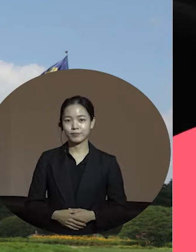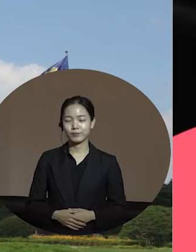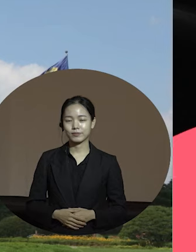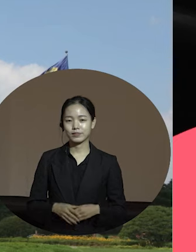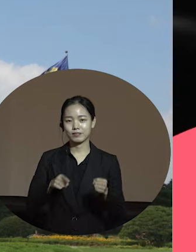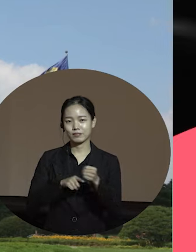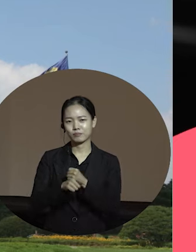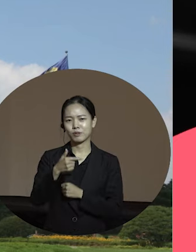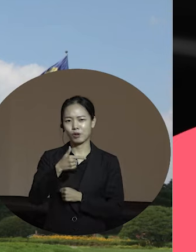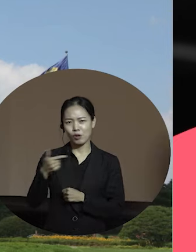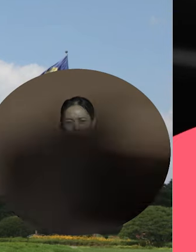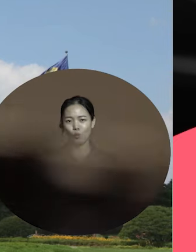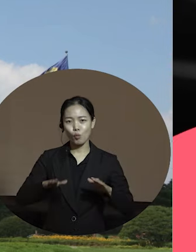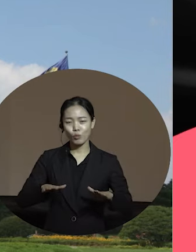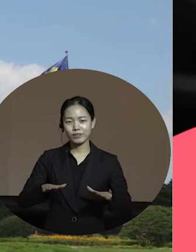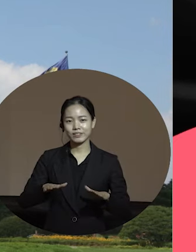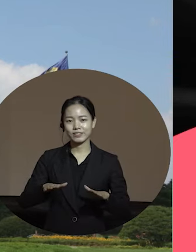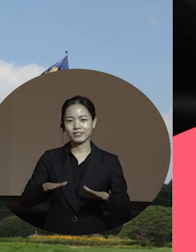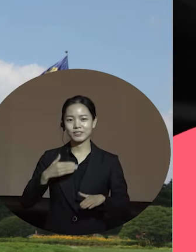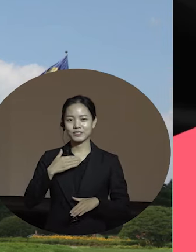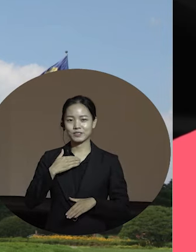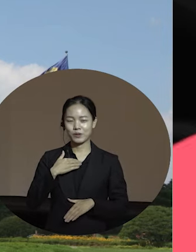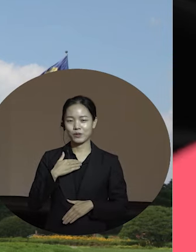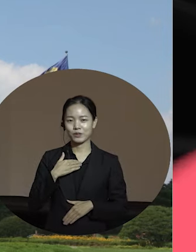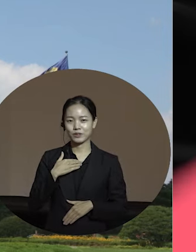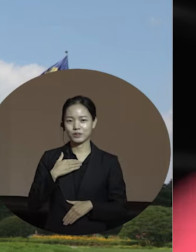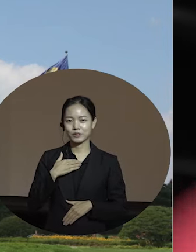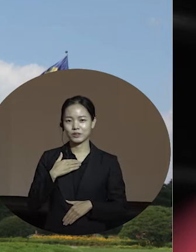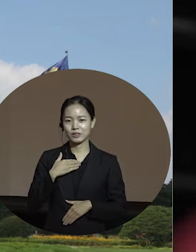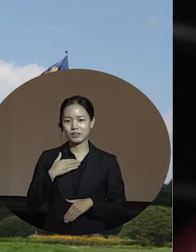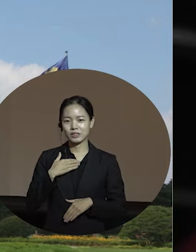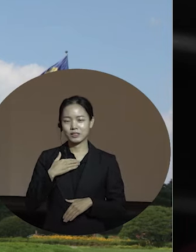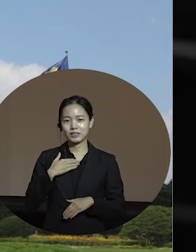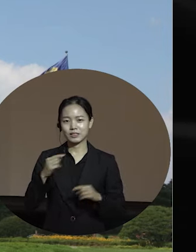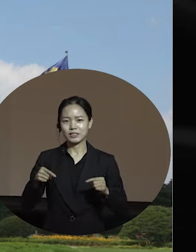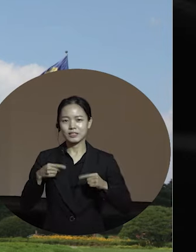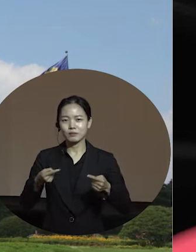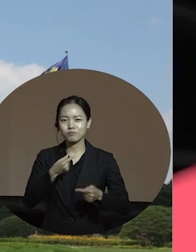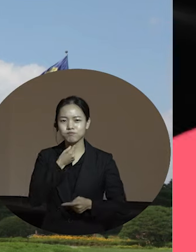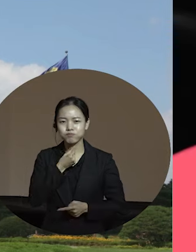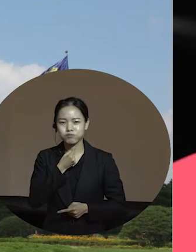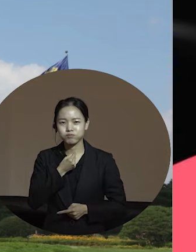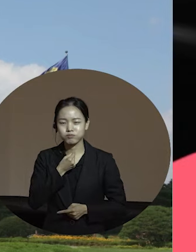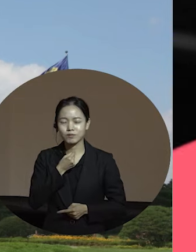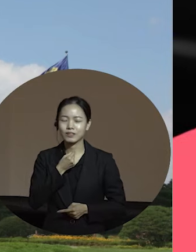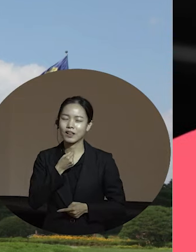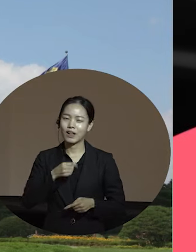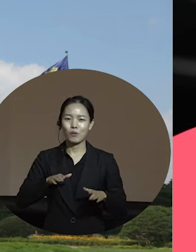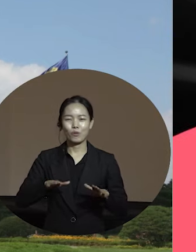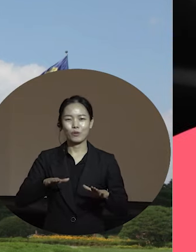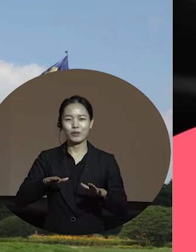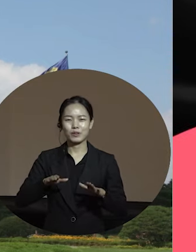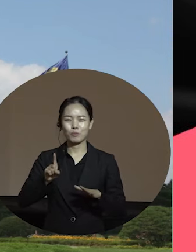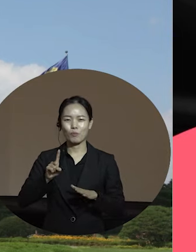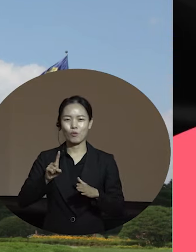행사에 국회 문화체육관광위원회 위원으로서 직접 참석하고 싶습니다만은 국회